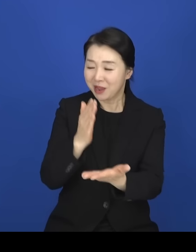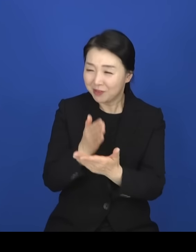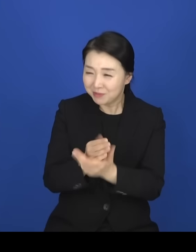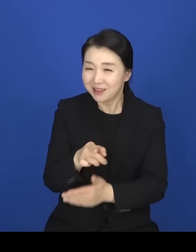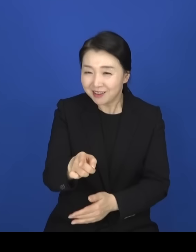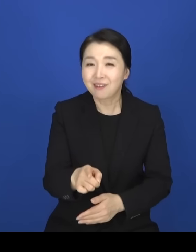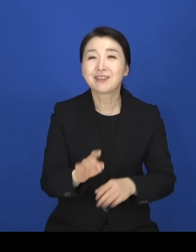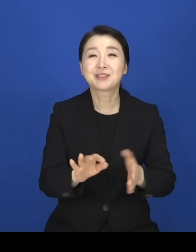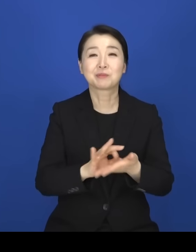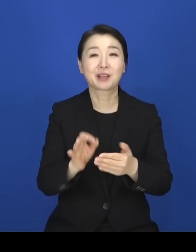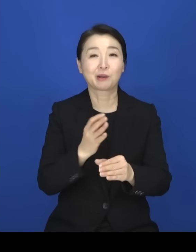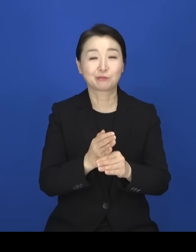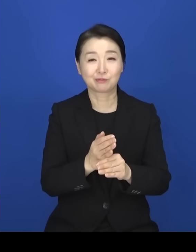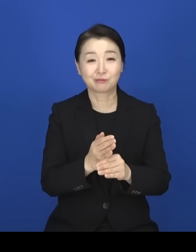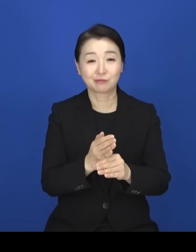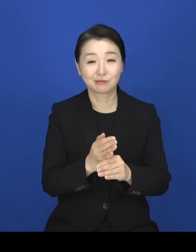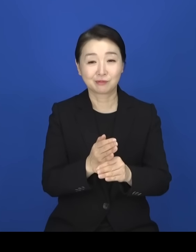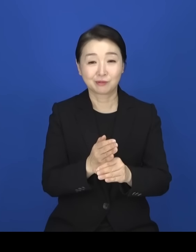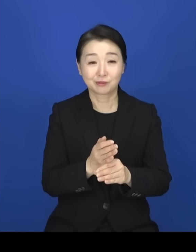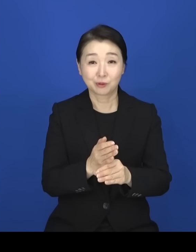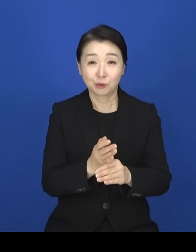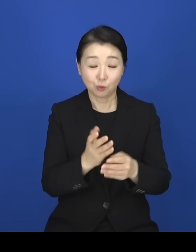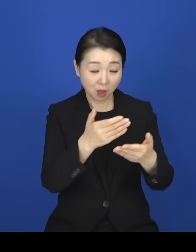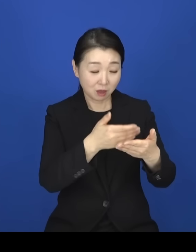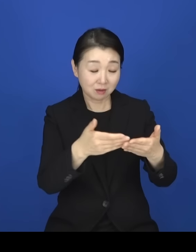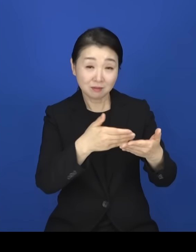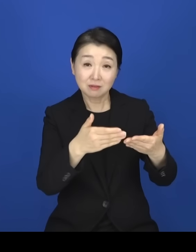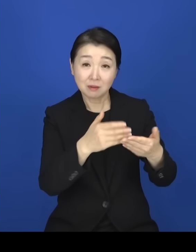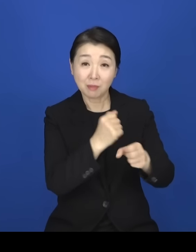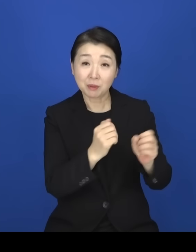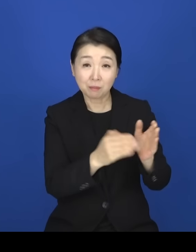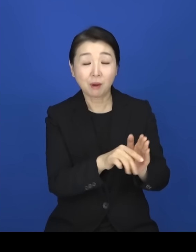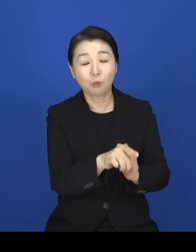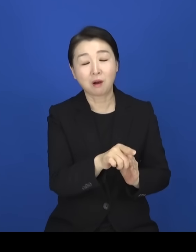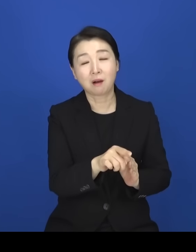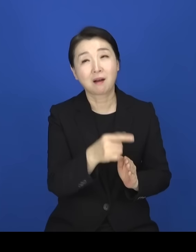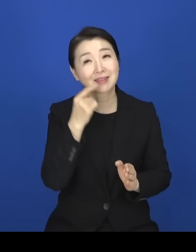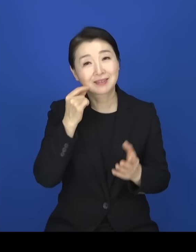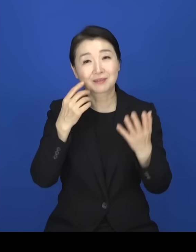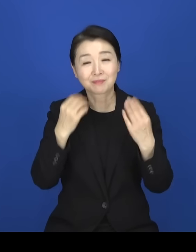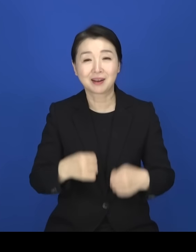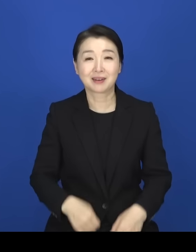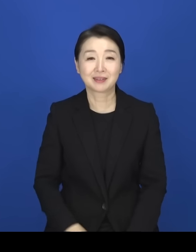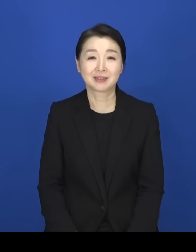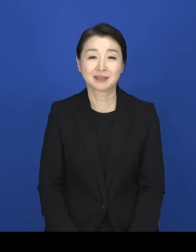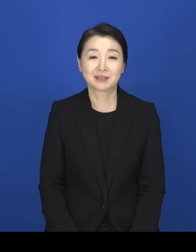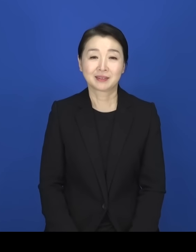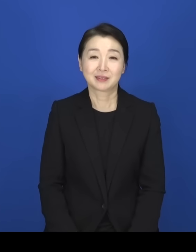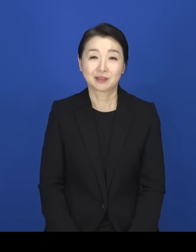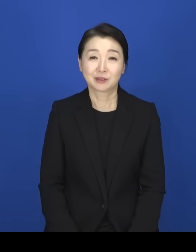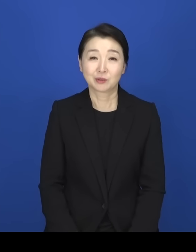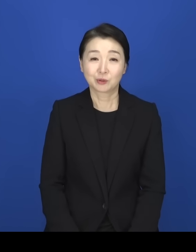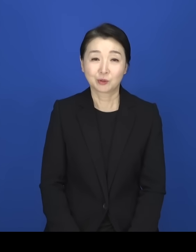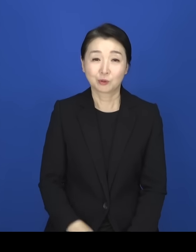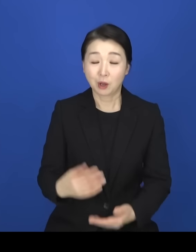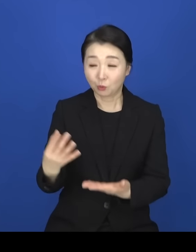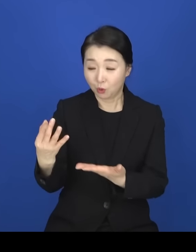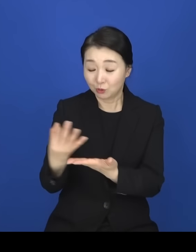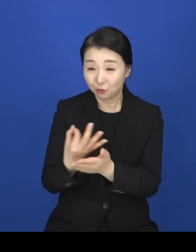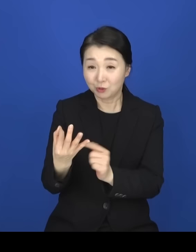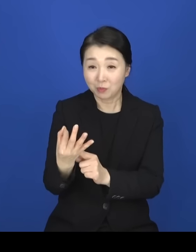아직도 쓴다니까. 그만큼 뭐 이모티콘이 나왔다는 것 자체가 얼마나 인기가 많았다는 거 아니겠어요? 그게 가끔 이렇게 그 수입료 몇천 원씩 측정돼서